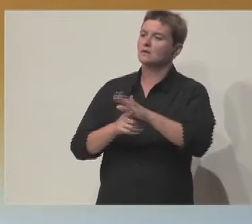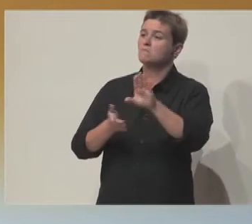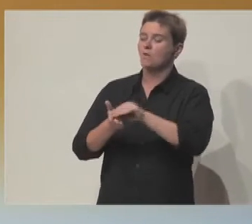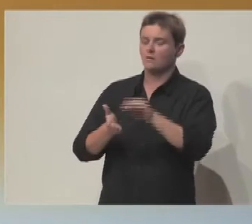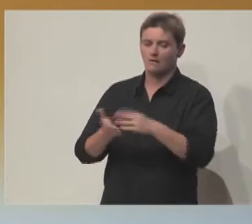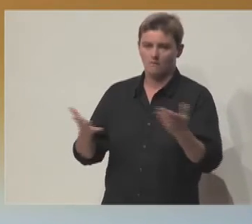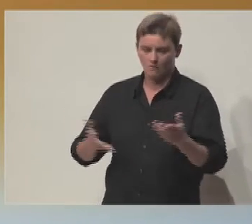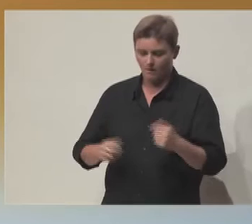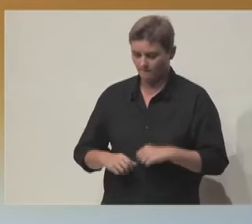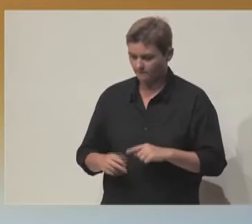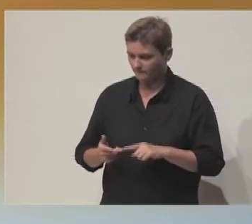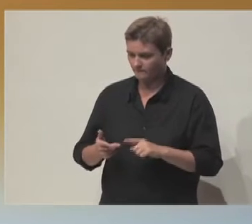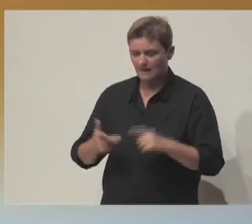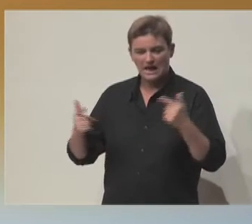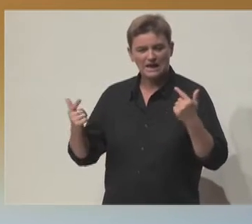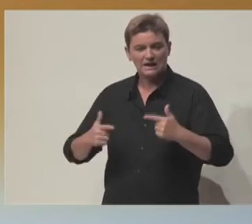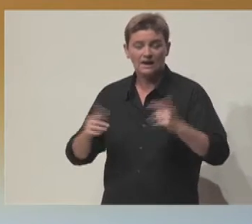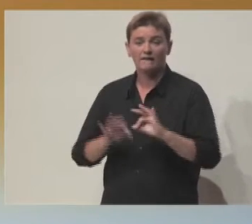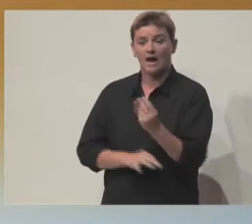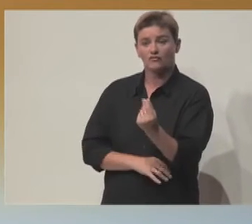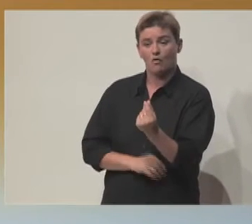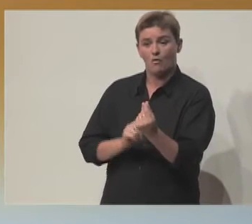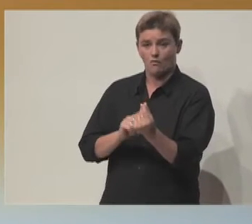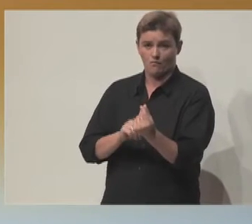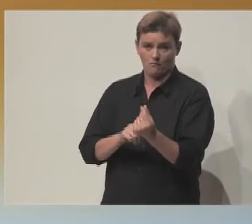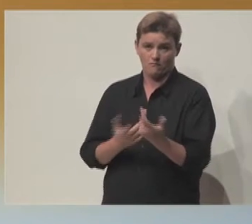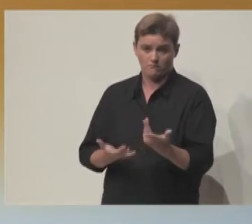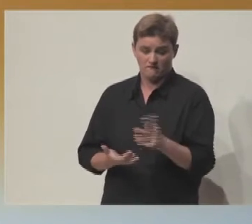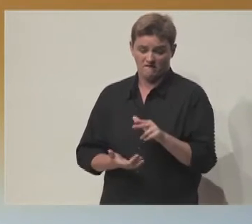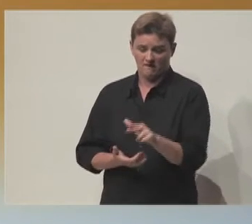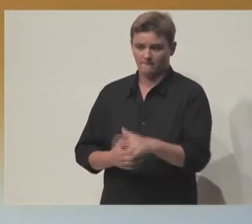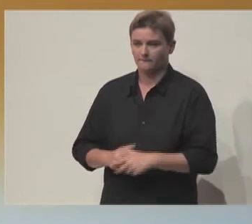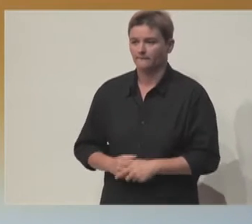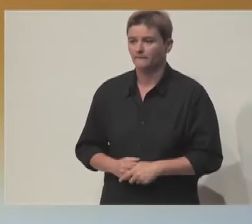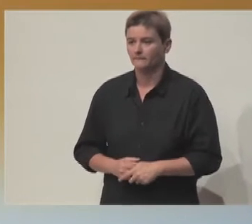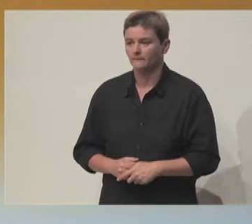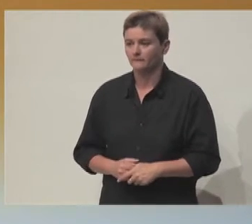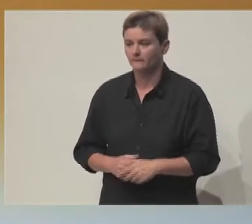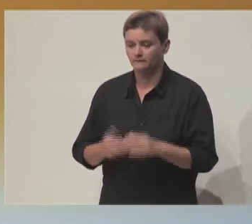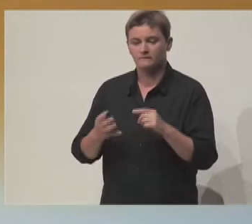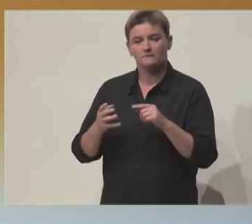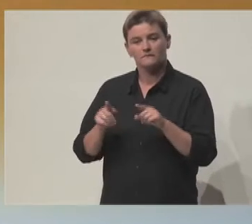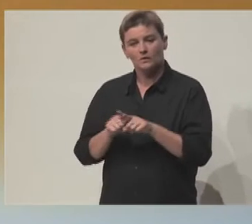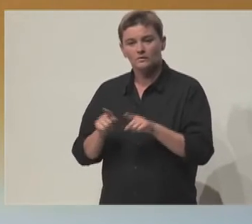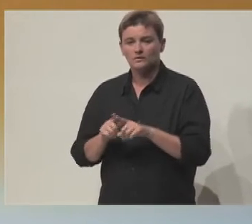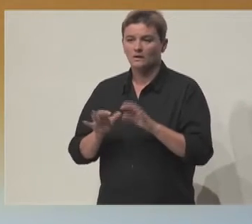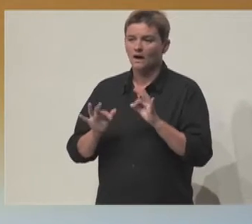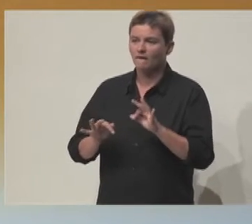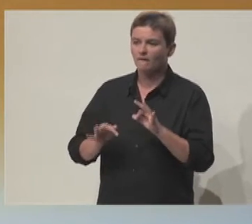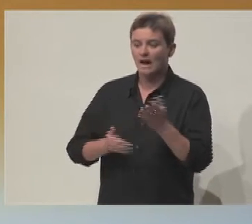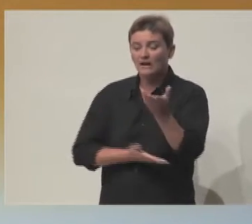la guerre des monnaies qui vient les questions des changes